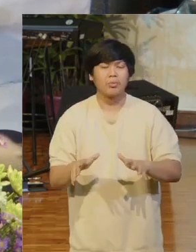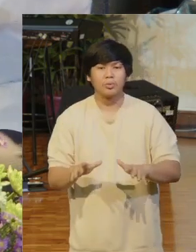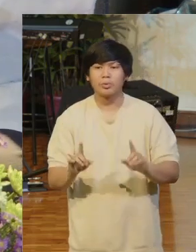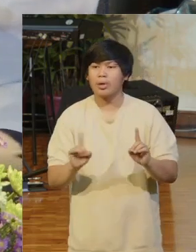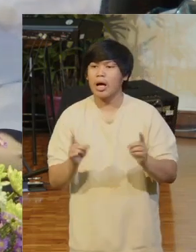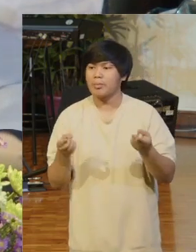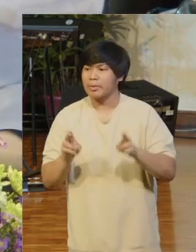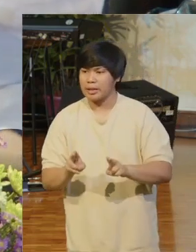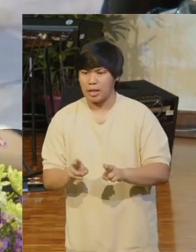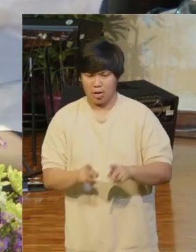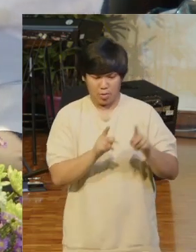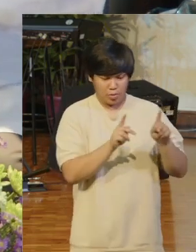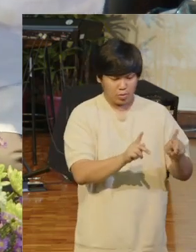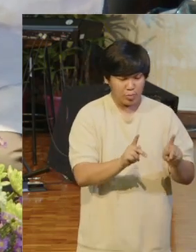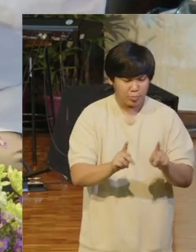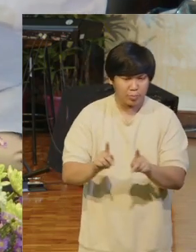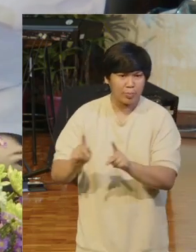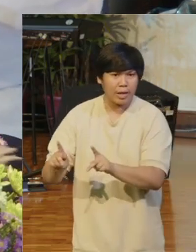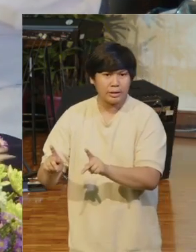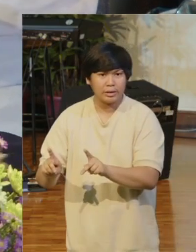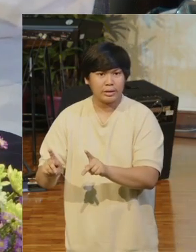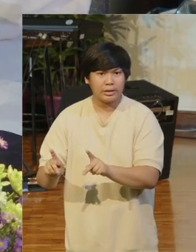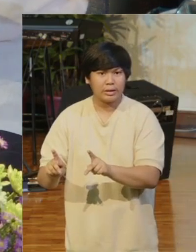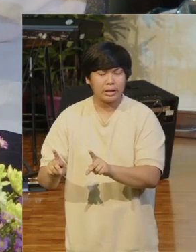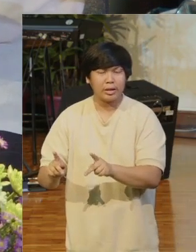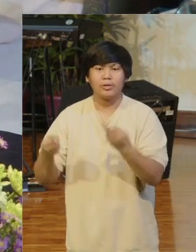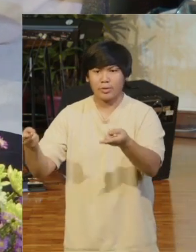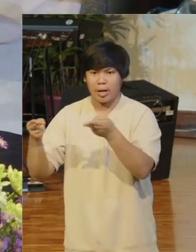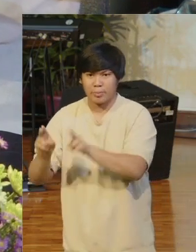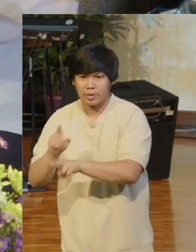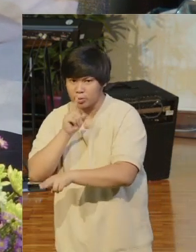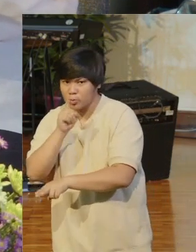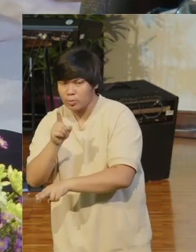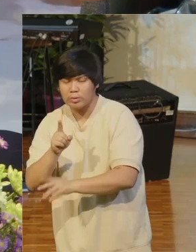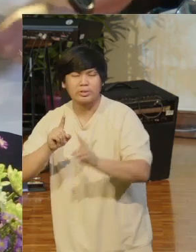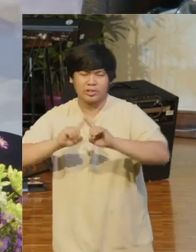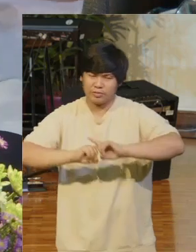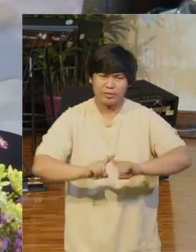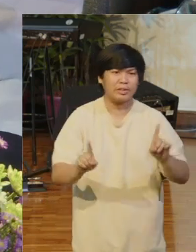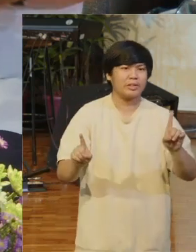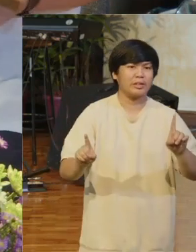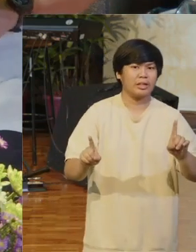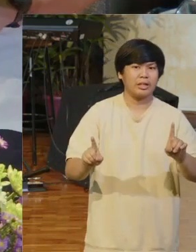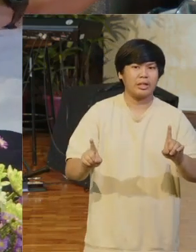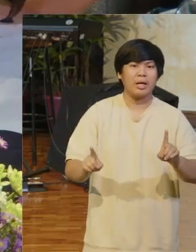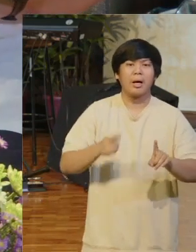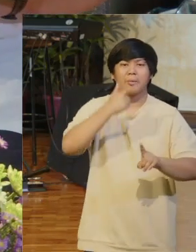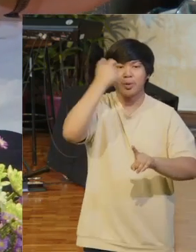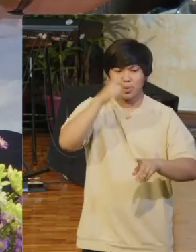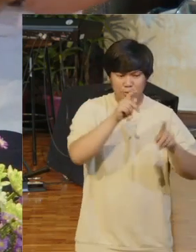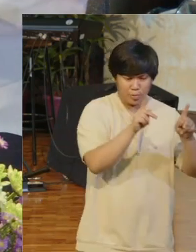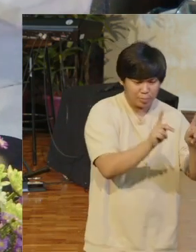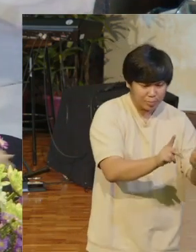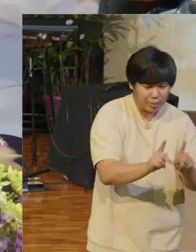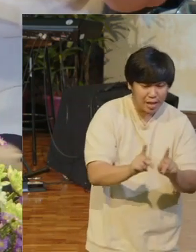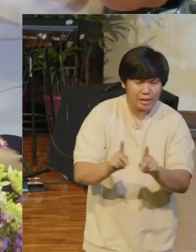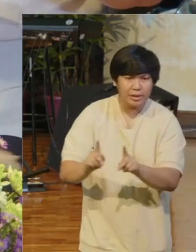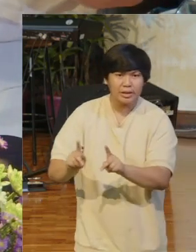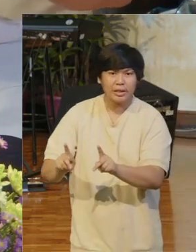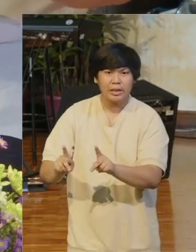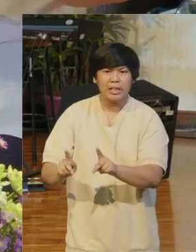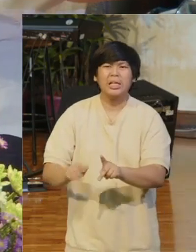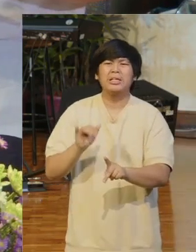Madalas, yung plan tsaka yung actual magkaiba. Kasi hindi namin kayang gawin ang lahat ng